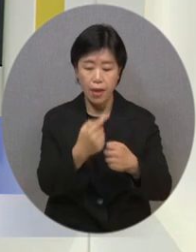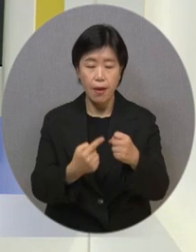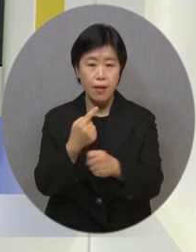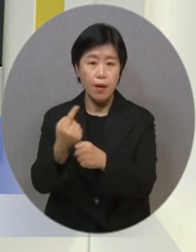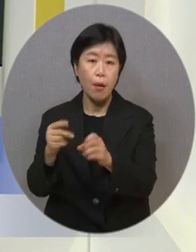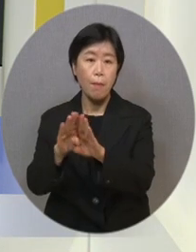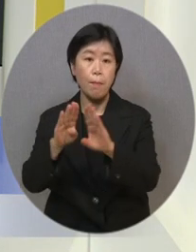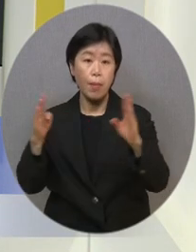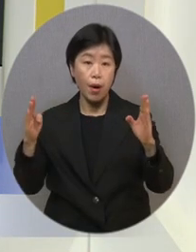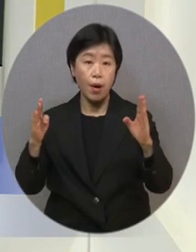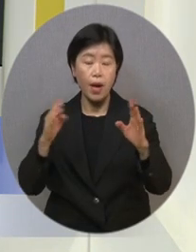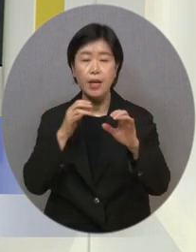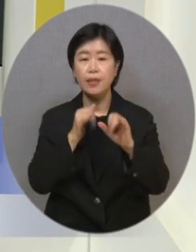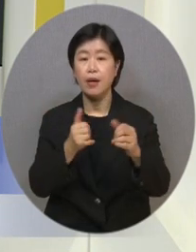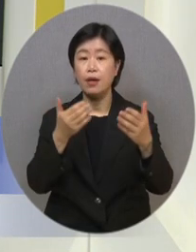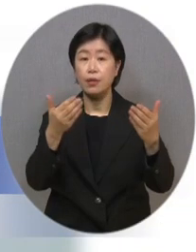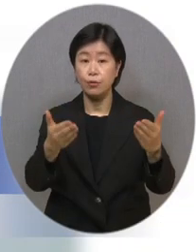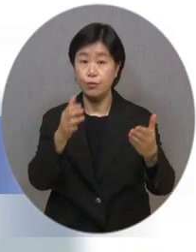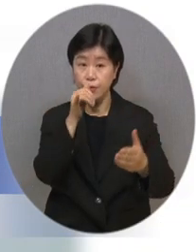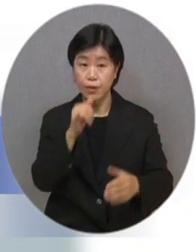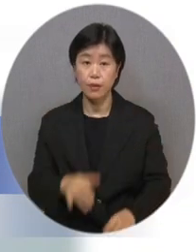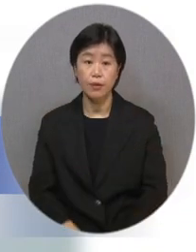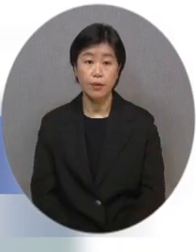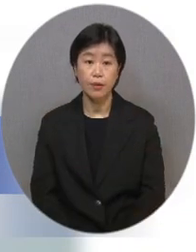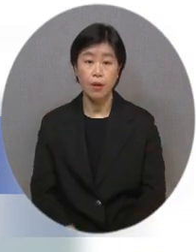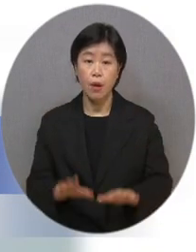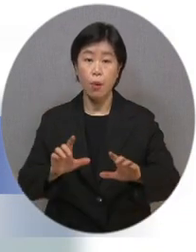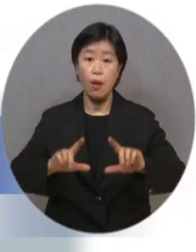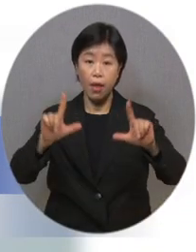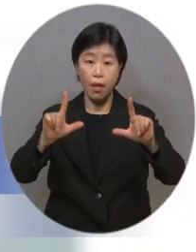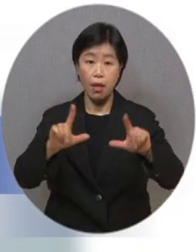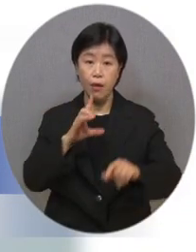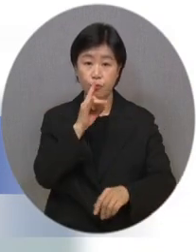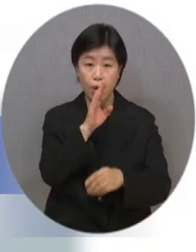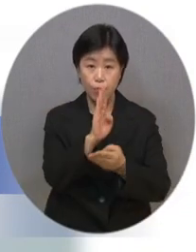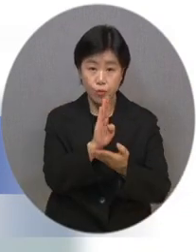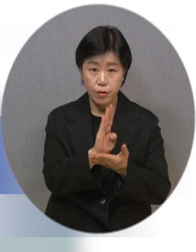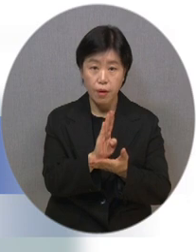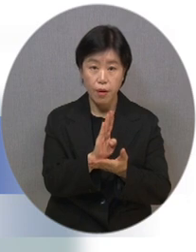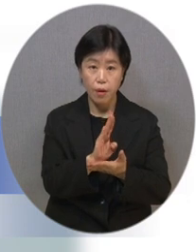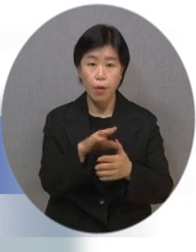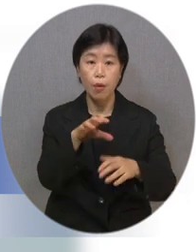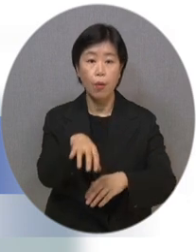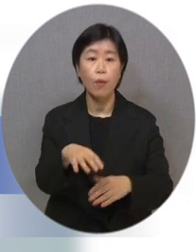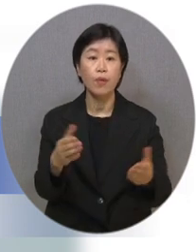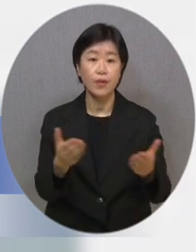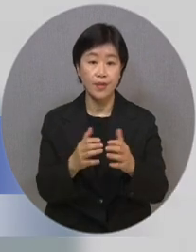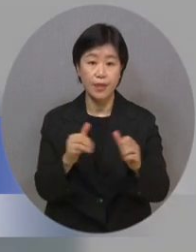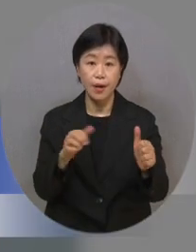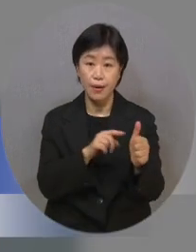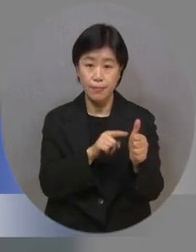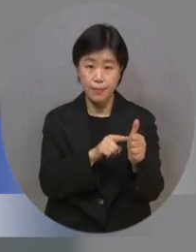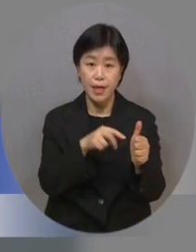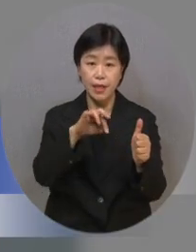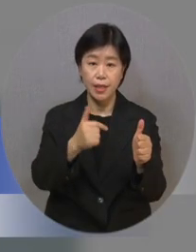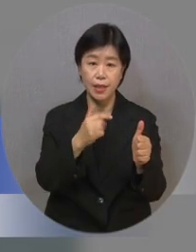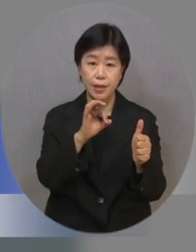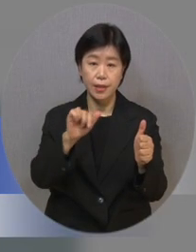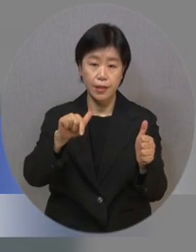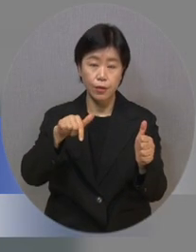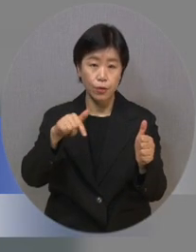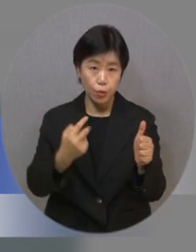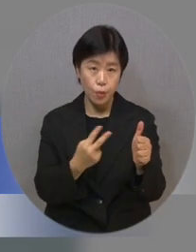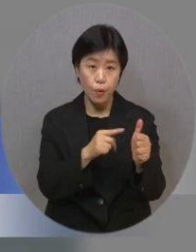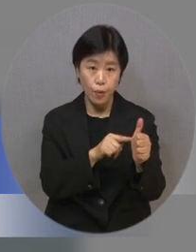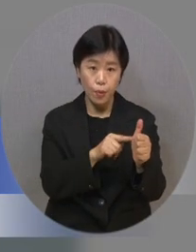척수장애인 대회의 소상 소식인데요 올해는 중앙부처인 인사혁신처에 근무하는 신인교 주무관이